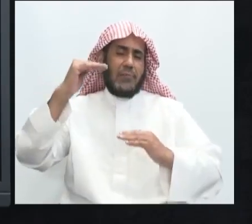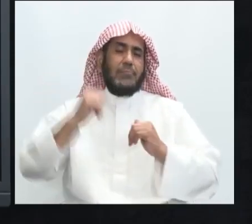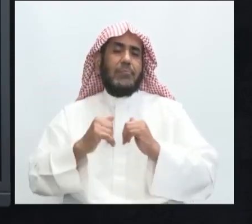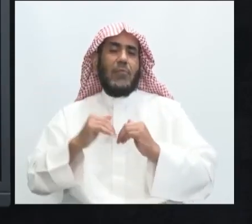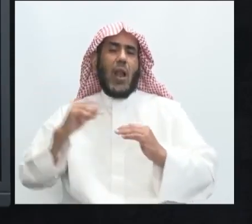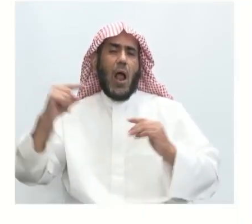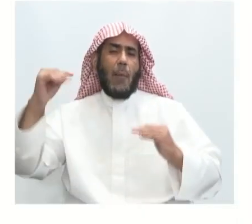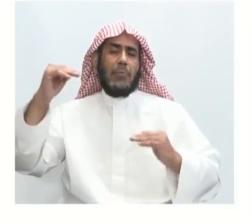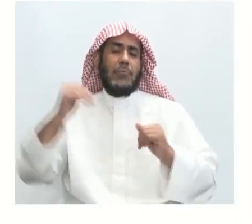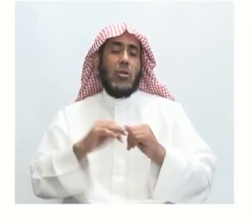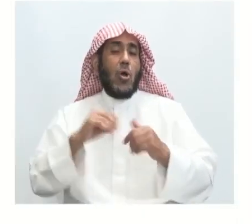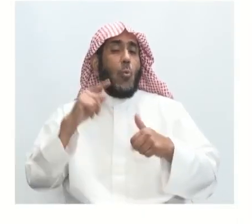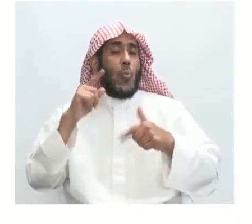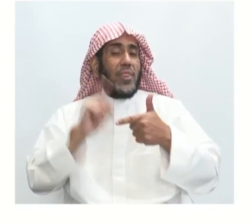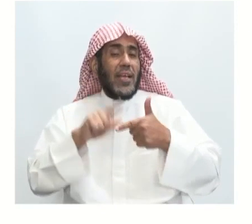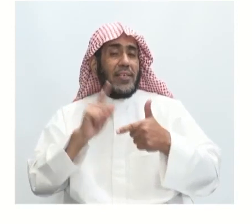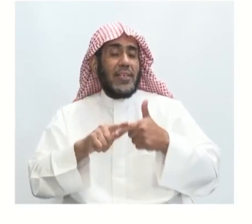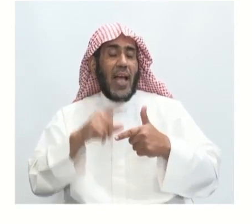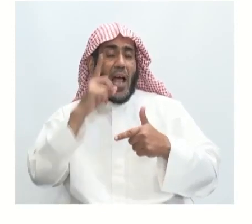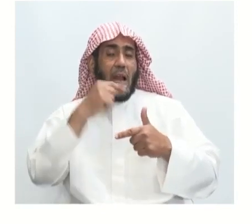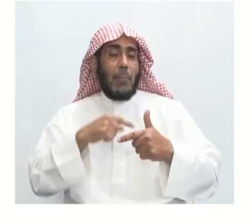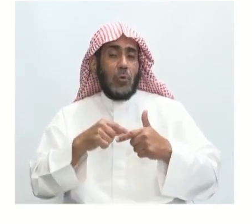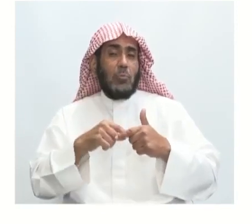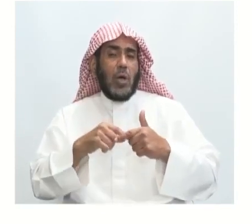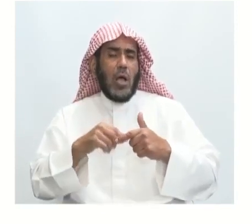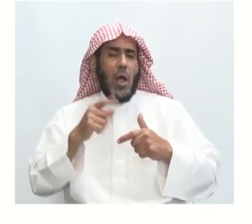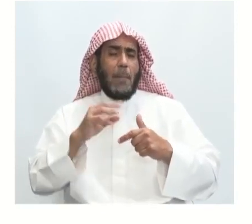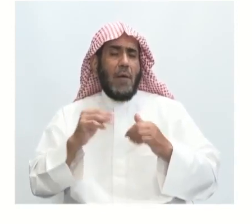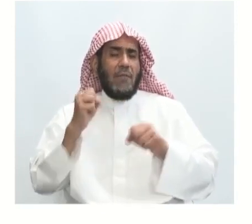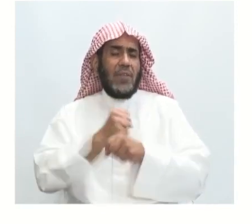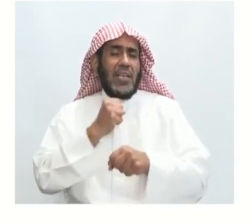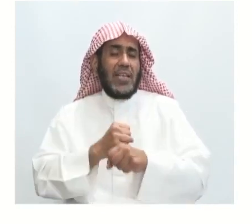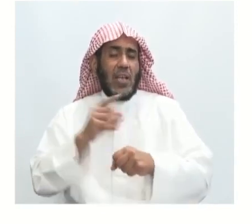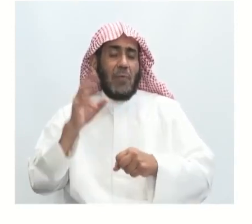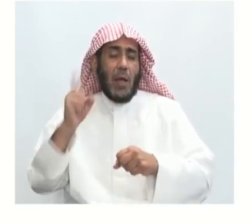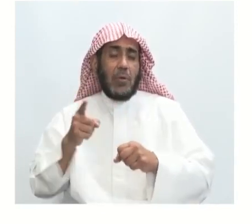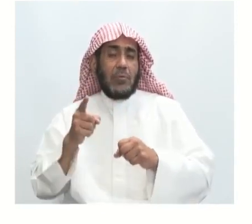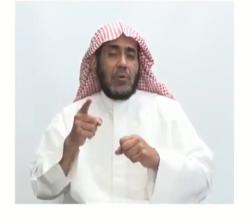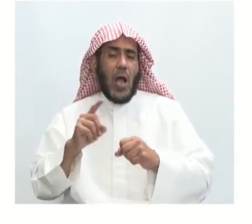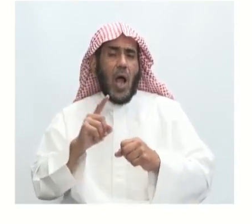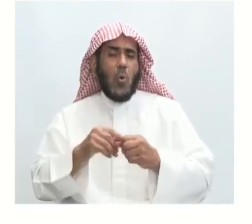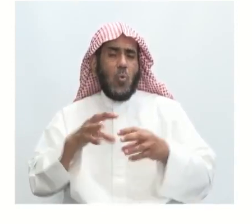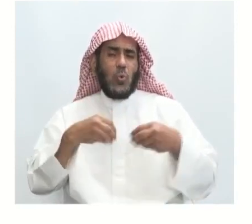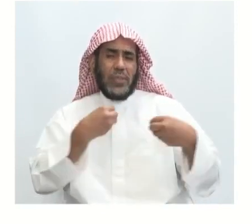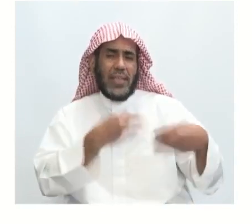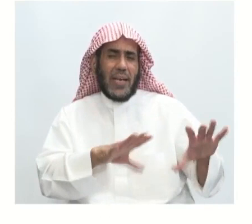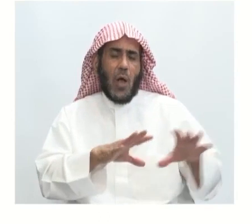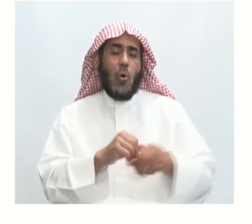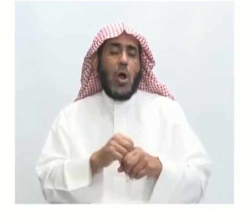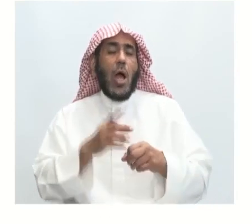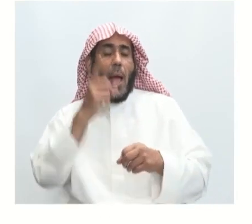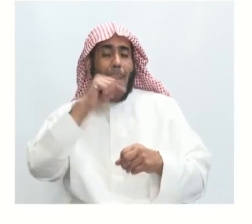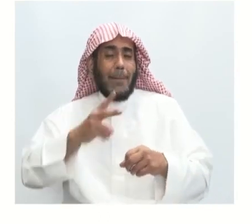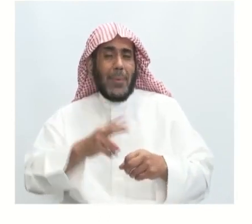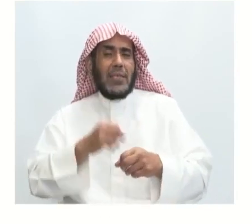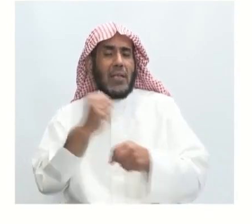الى الادنى والثاني ان المطلوب بها فعل الشيء في الامر او تركه مما تفعل